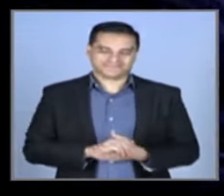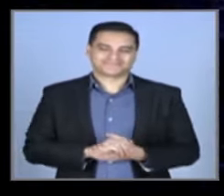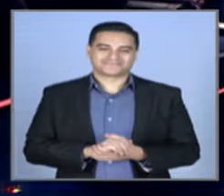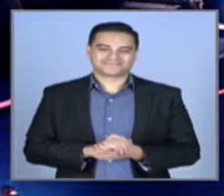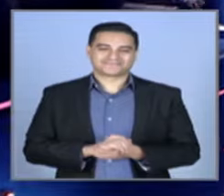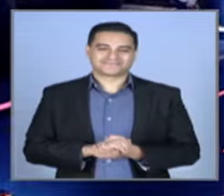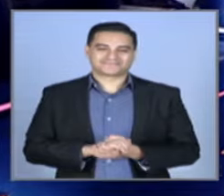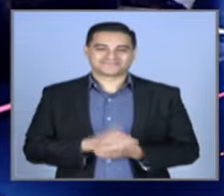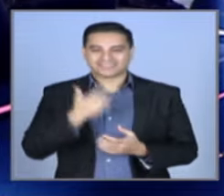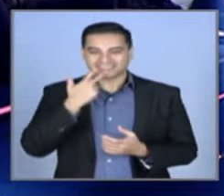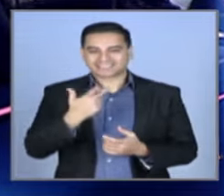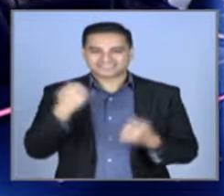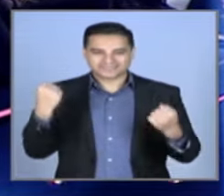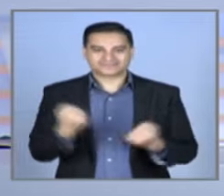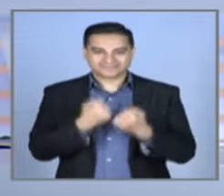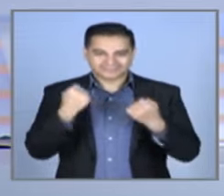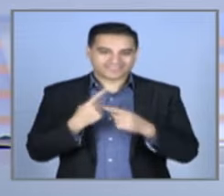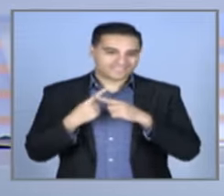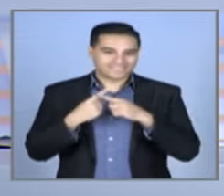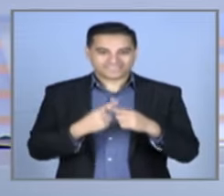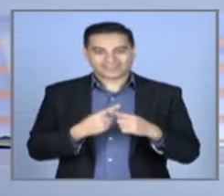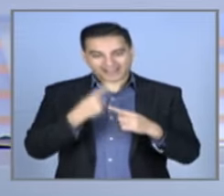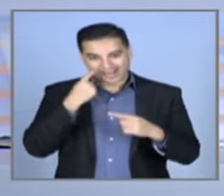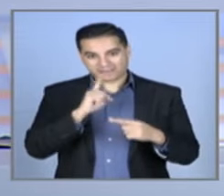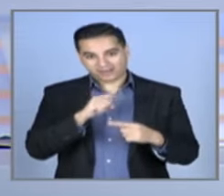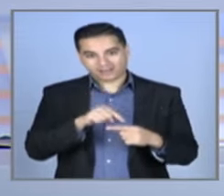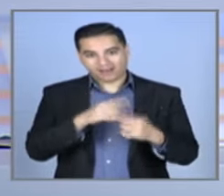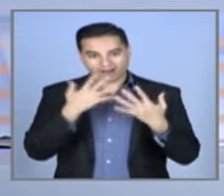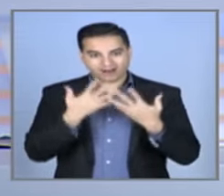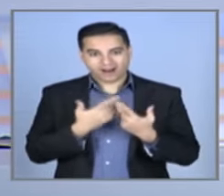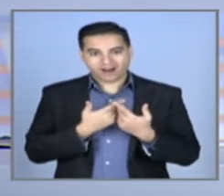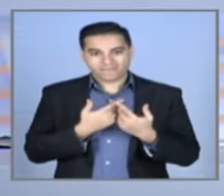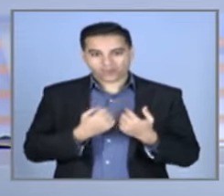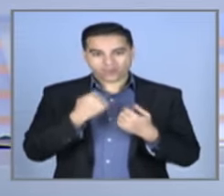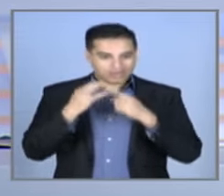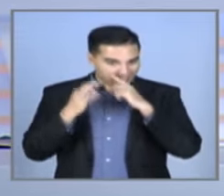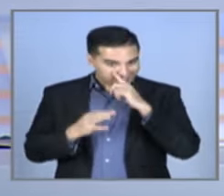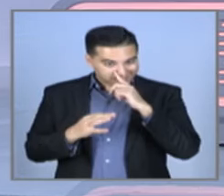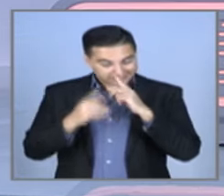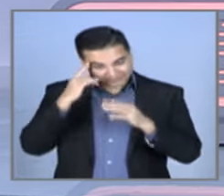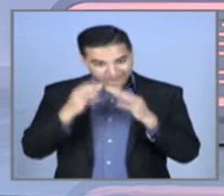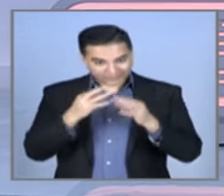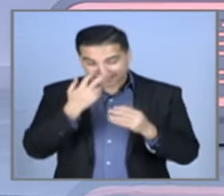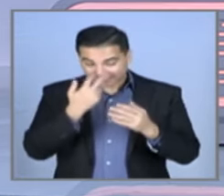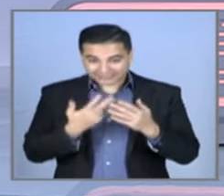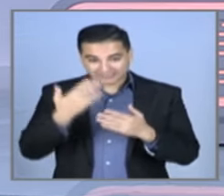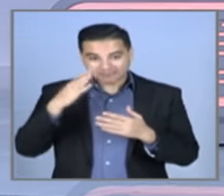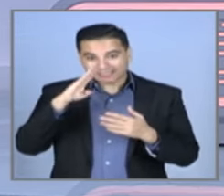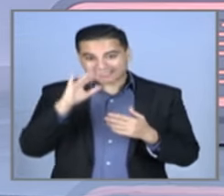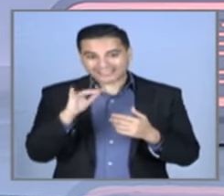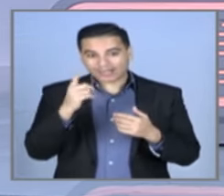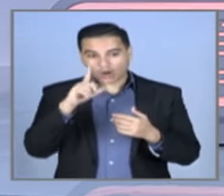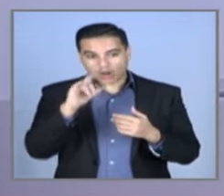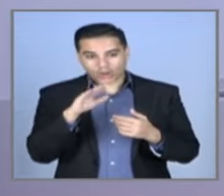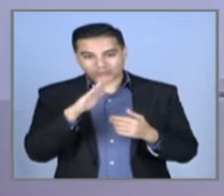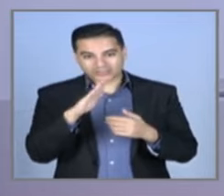بقاله 3 سنين بيحضر للبرنامج. عايز أقول لك حاجة، 3 سنين. ده سكور تاريخي، بيفكرنا بكرولوس فيكتور